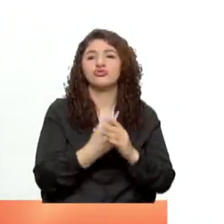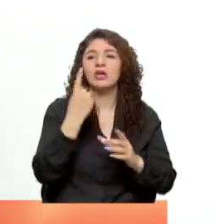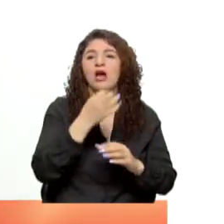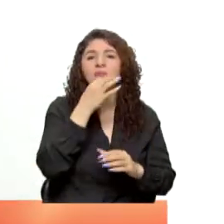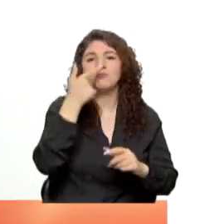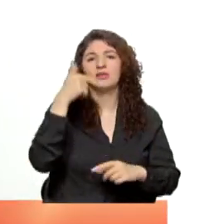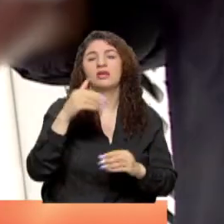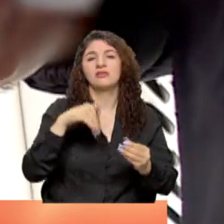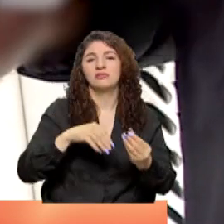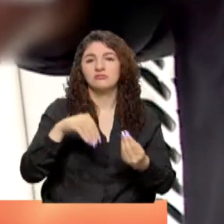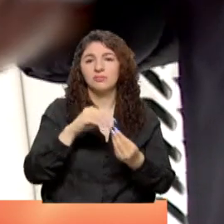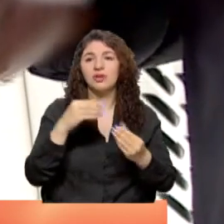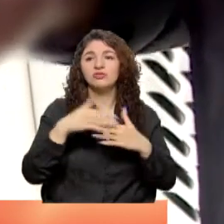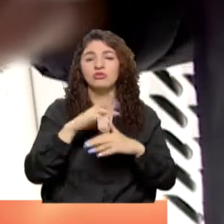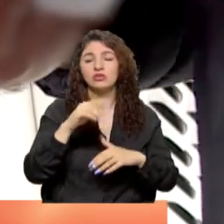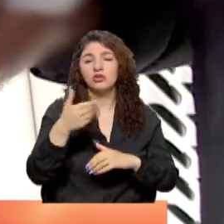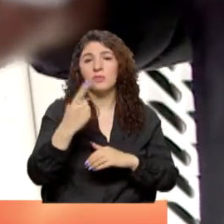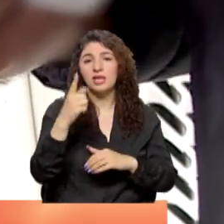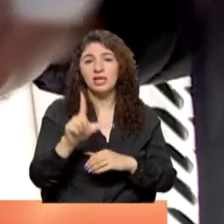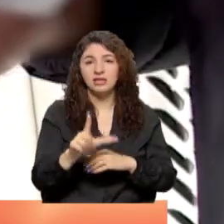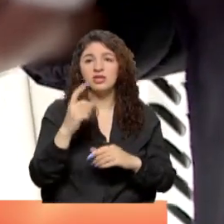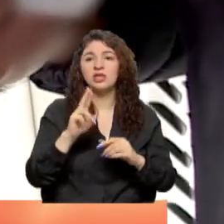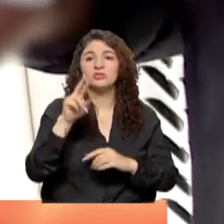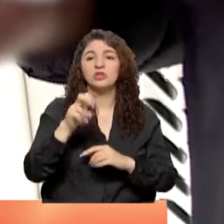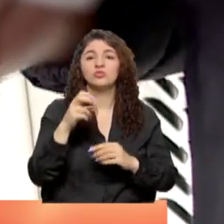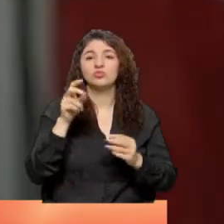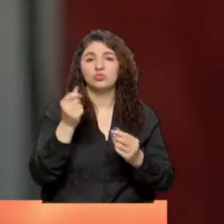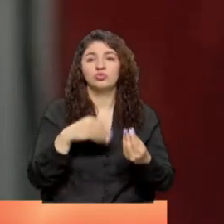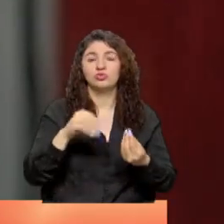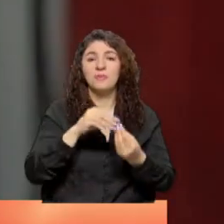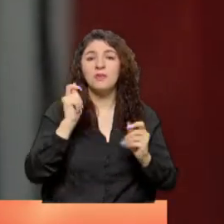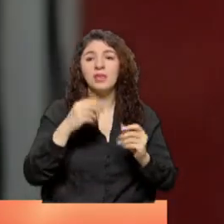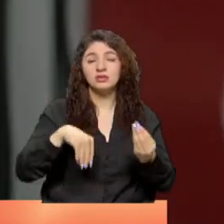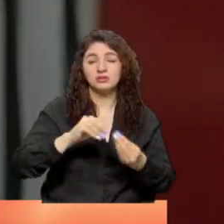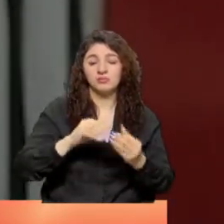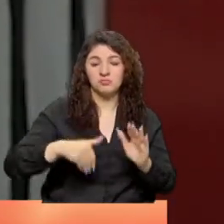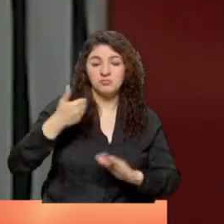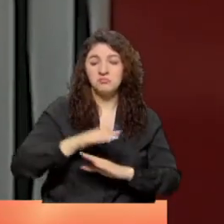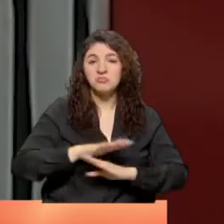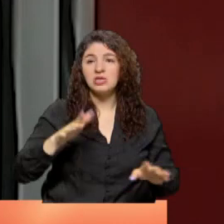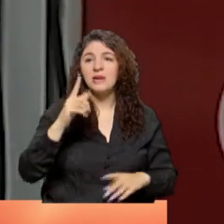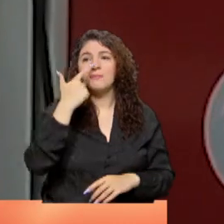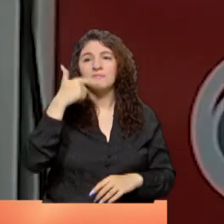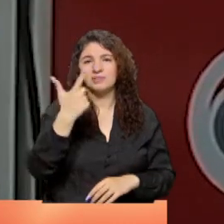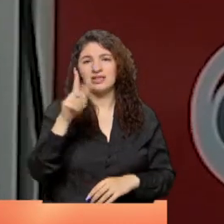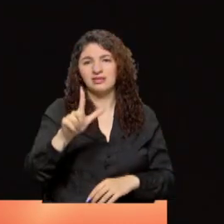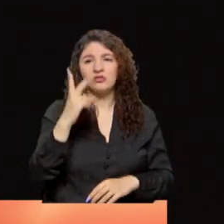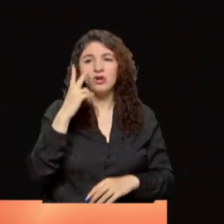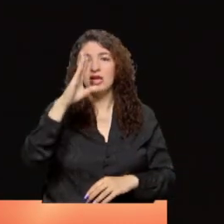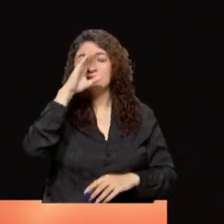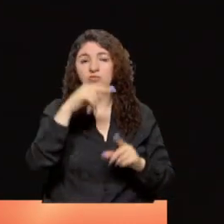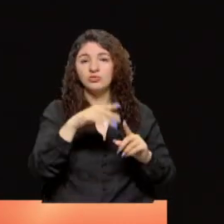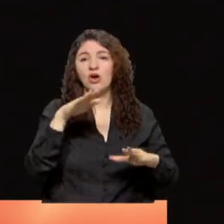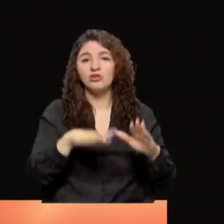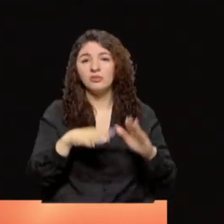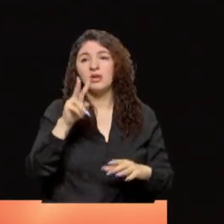haberi de benzinden geldi Gece yarısından sonra litre fiyatı 78 kuruş zamlandı yapılan zam sonrası benzinin litre fiyatı İstanbul'da